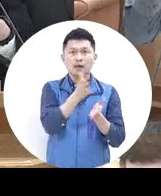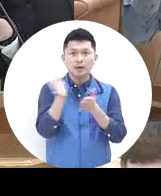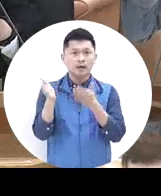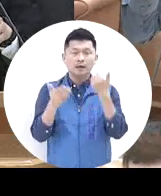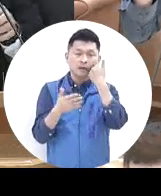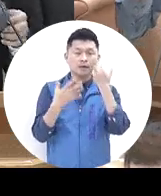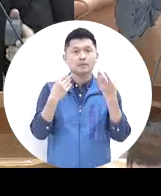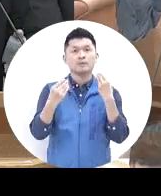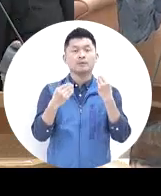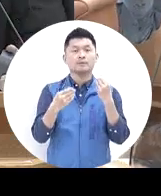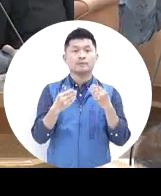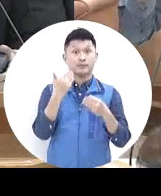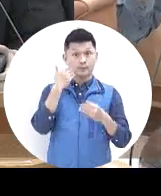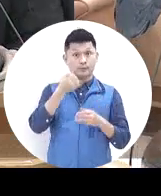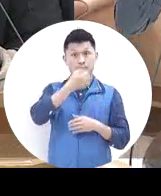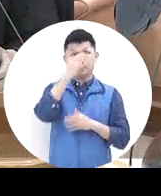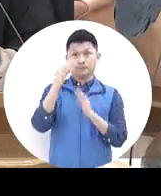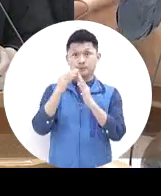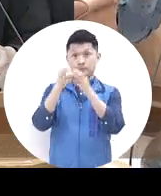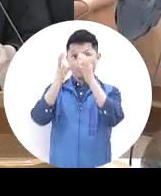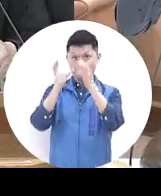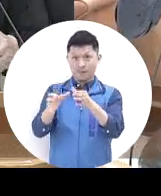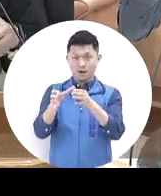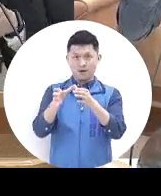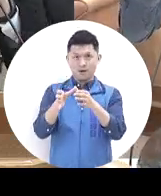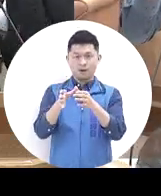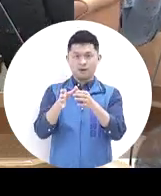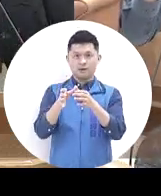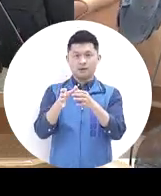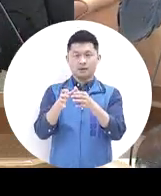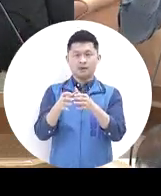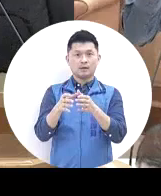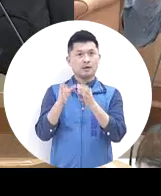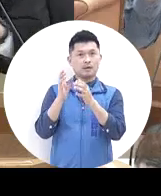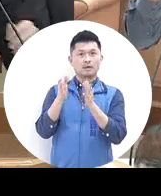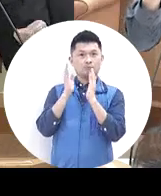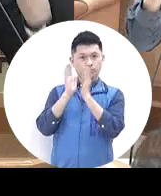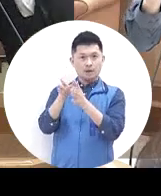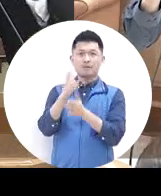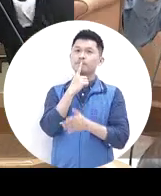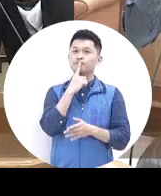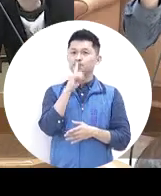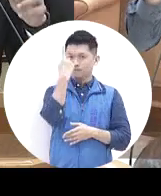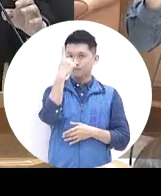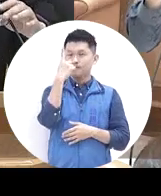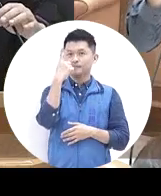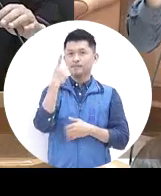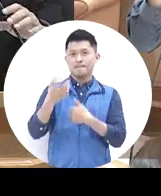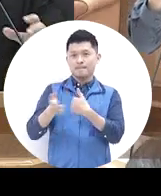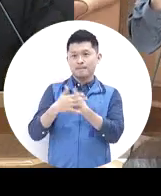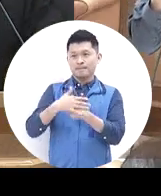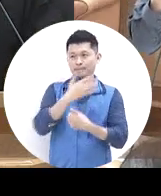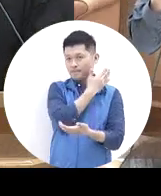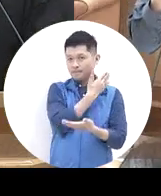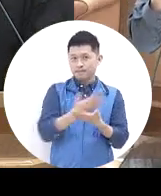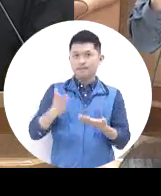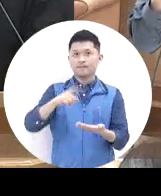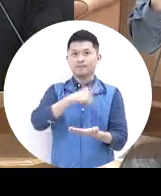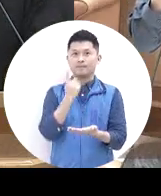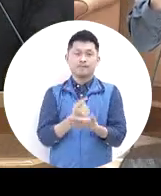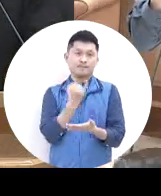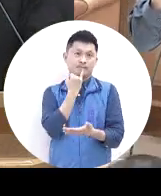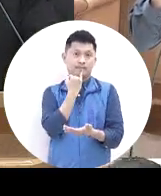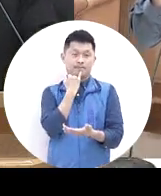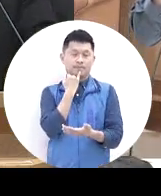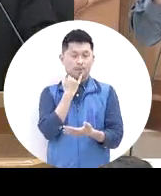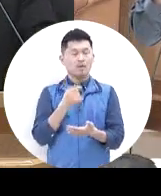青年局，希望说把一次只要我的对号窗口，只要是青年局，就可以帮我解决所有事。这是本席强烈要求